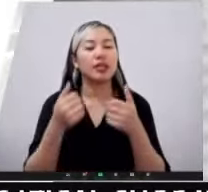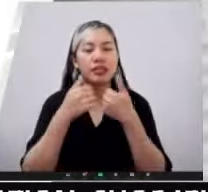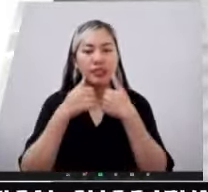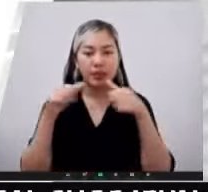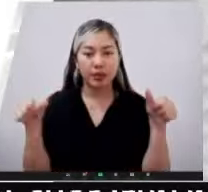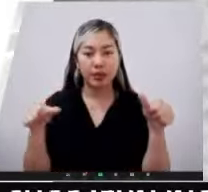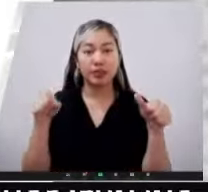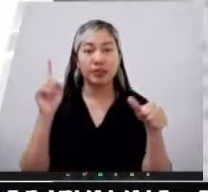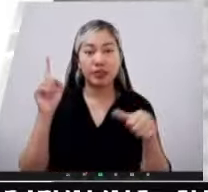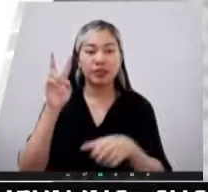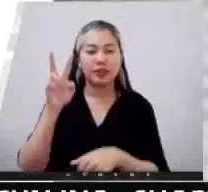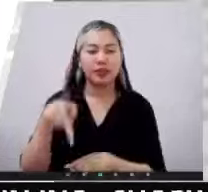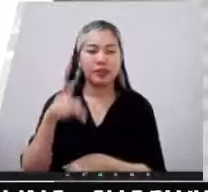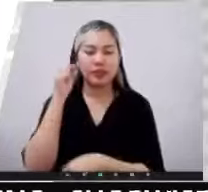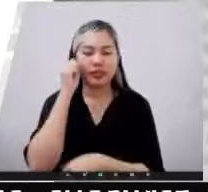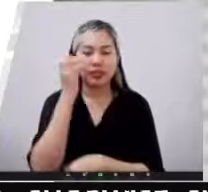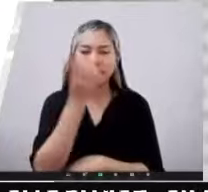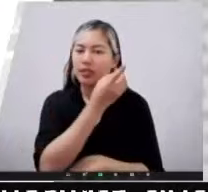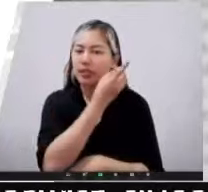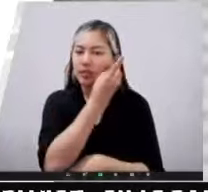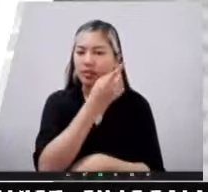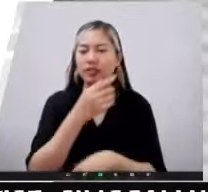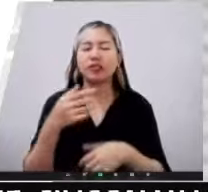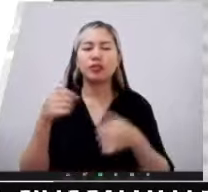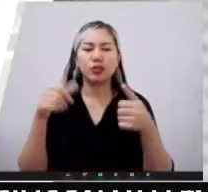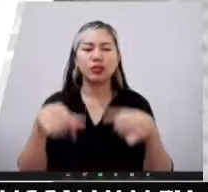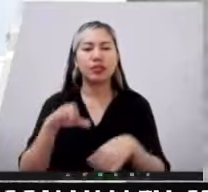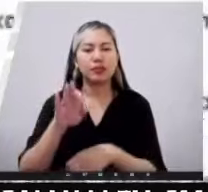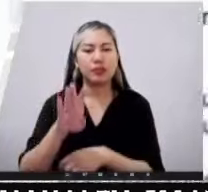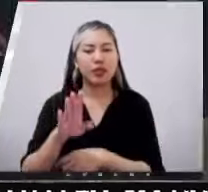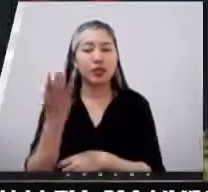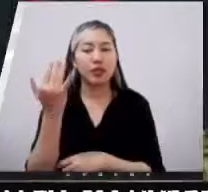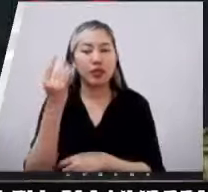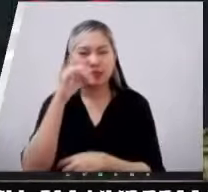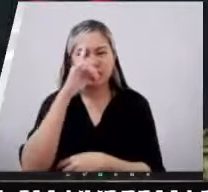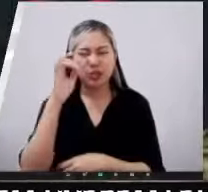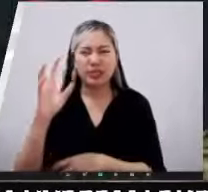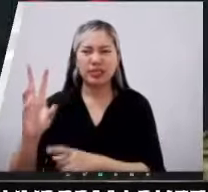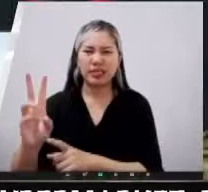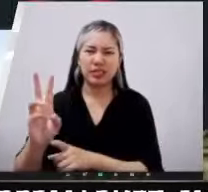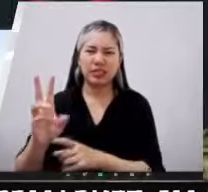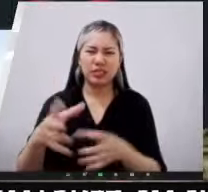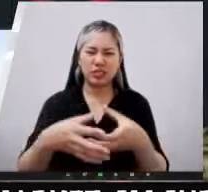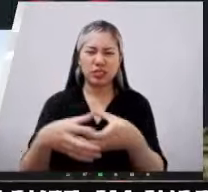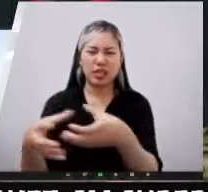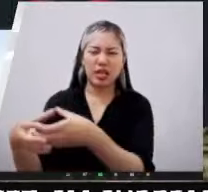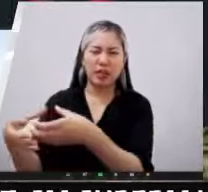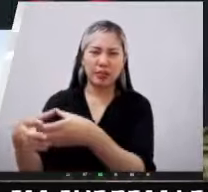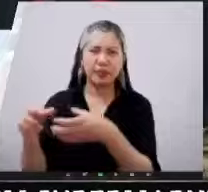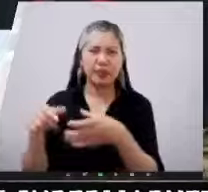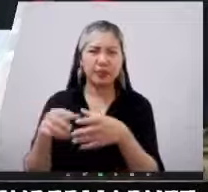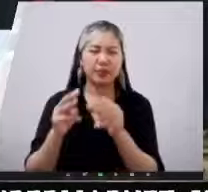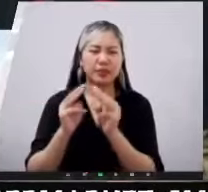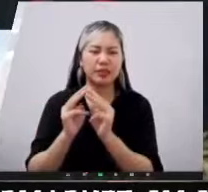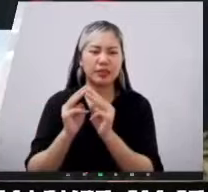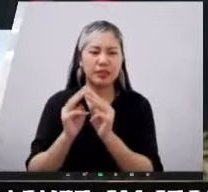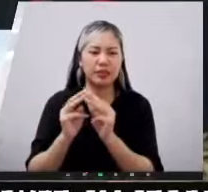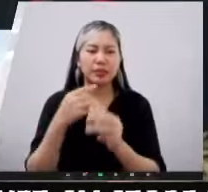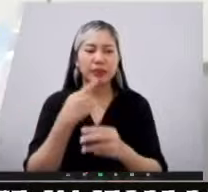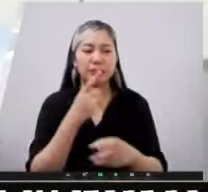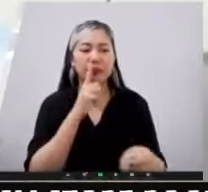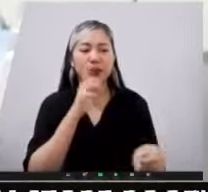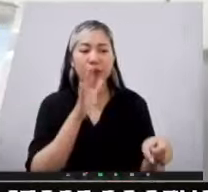page tugod niya ito sa naunang pahayag ng anim na Muslim tribes na nangakong magbi ng suporta pang seguridad sa